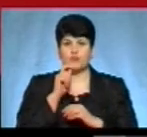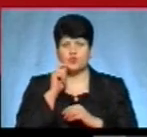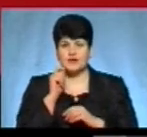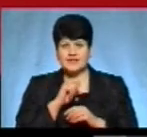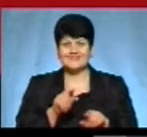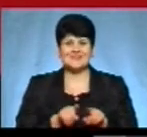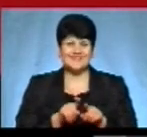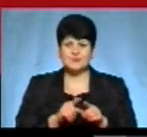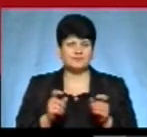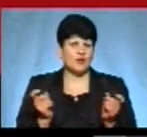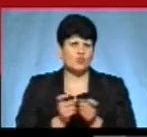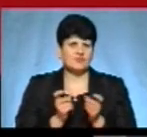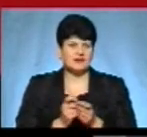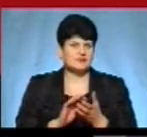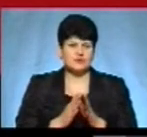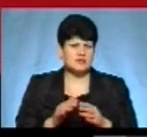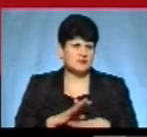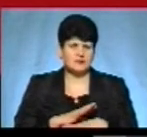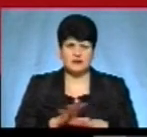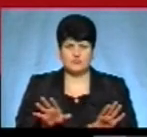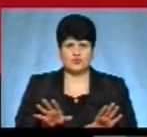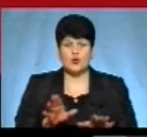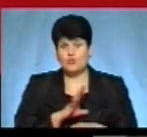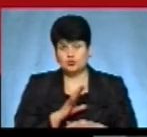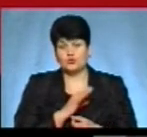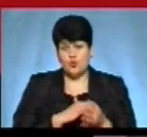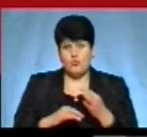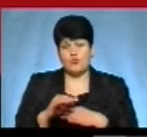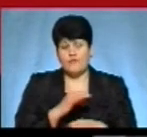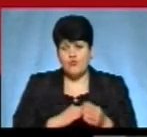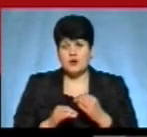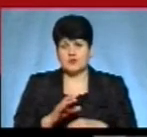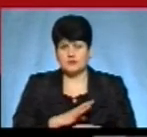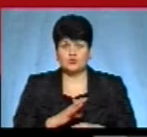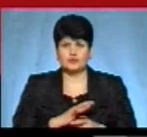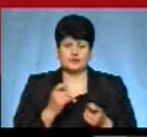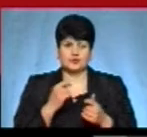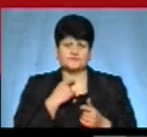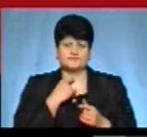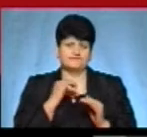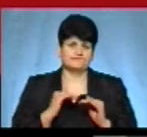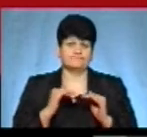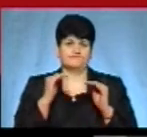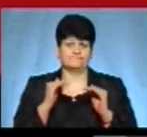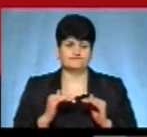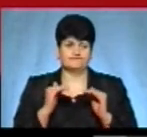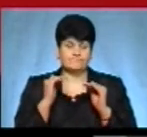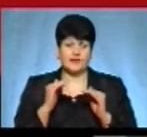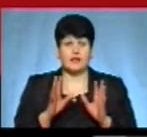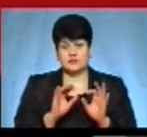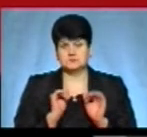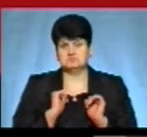таких конфліктних ситуацій не було, було яскраве обговорення, трішки там на підвищених тонах, але загалом все пройшло